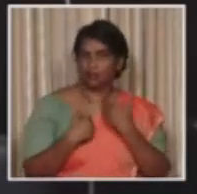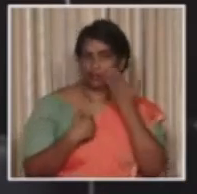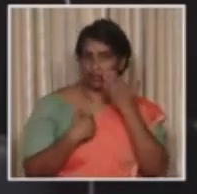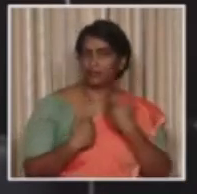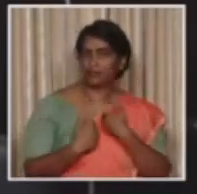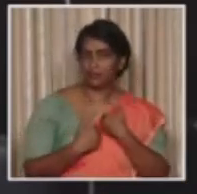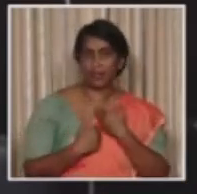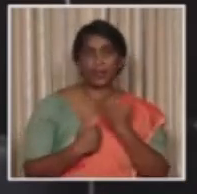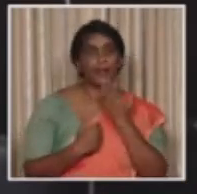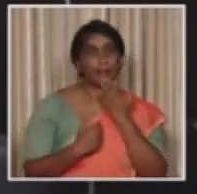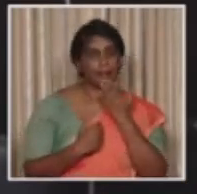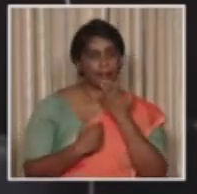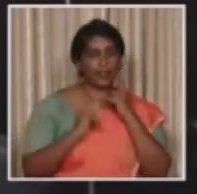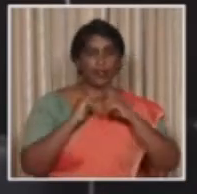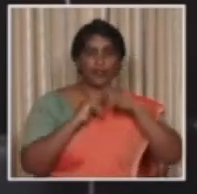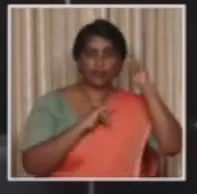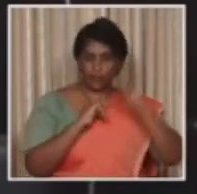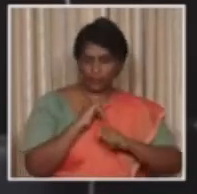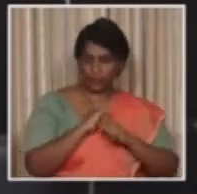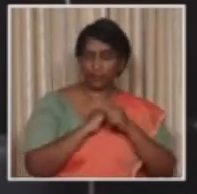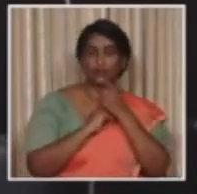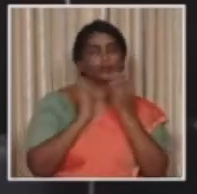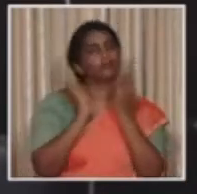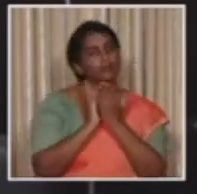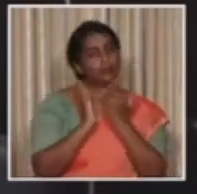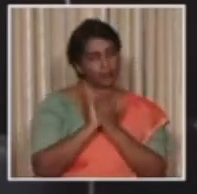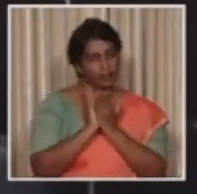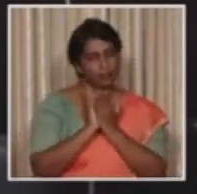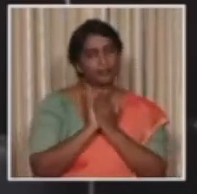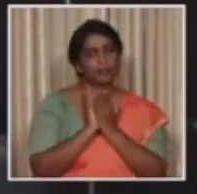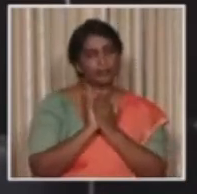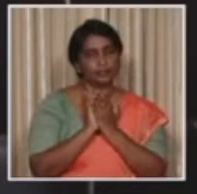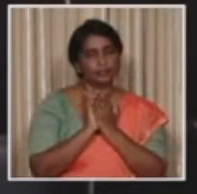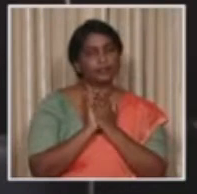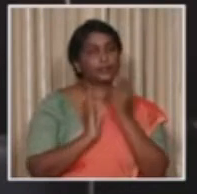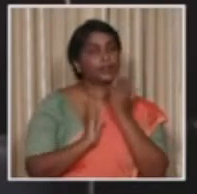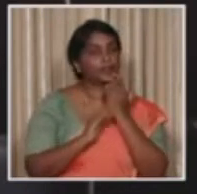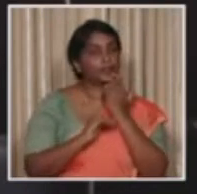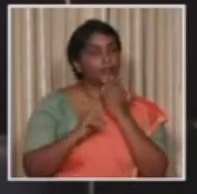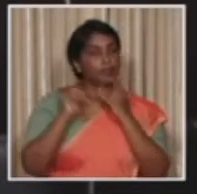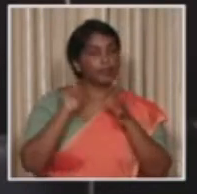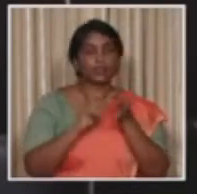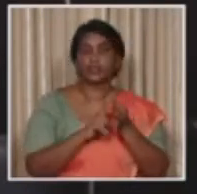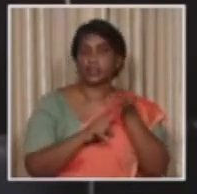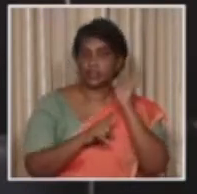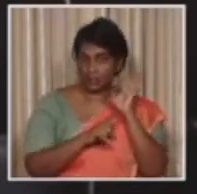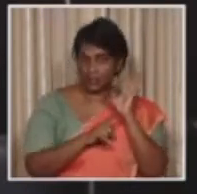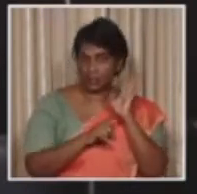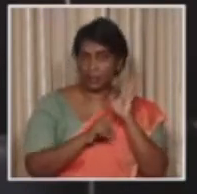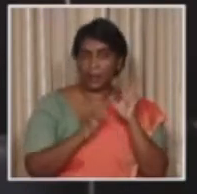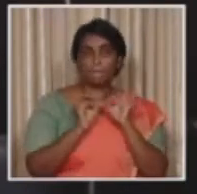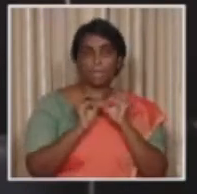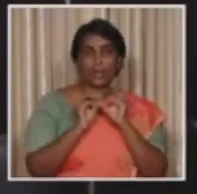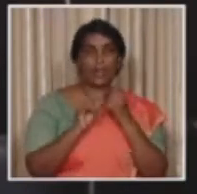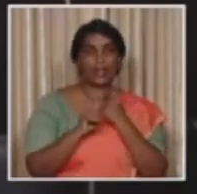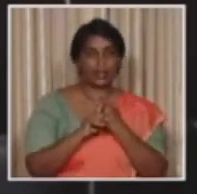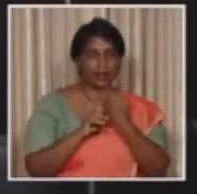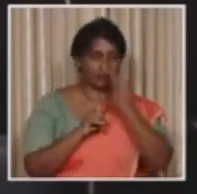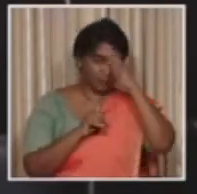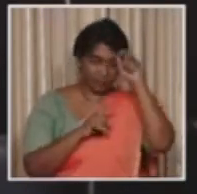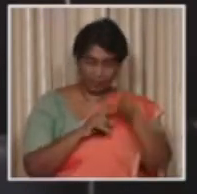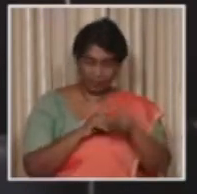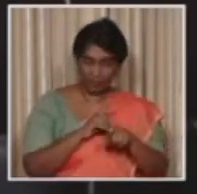මම ඇමරිකාවේ විශ්වවිද්‍යාලයේ ඉගෙන ගන්නකොට ඇමරිකාවේ ජනාධිපති බිල් ක්ලින්ටන්